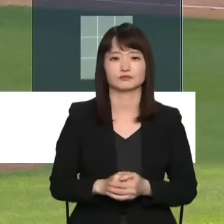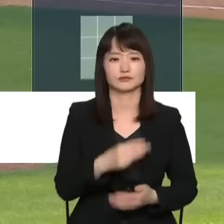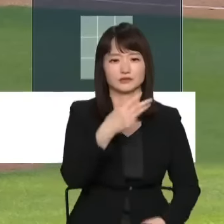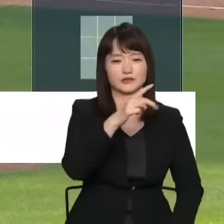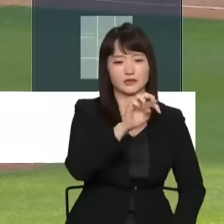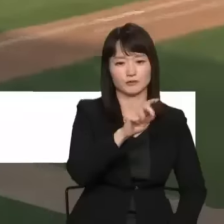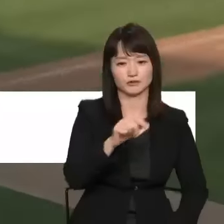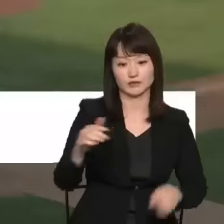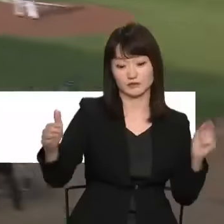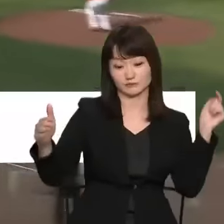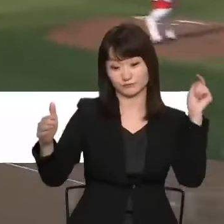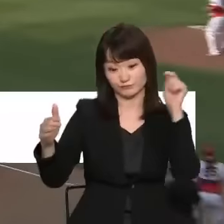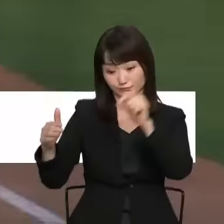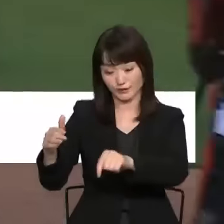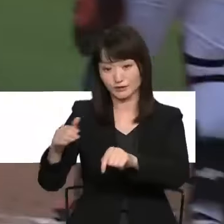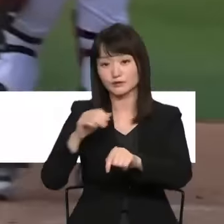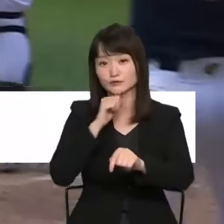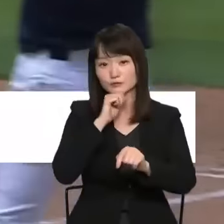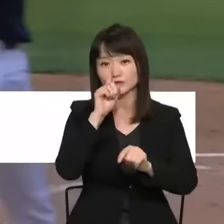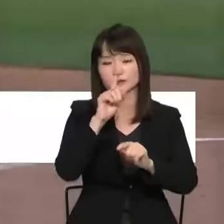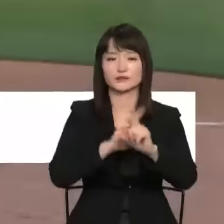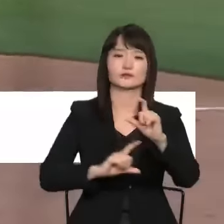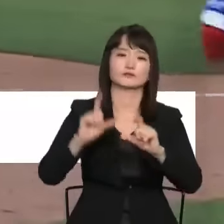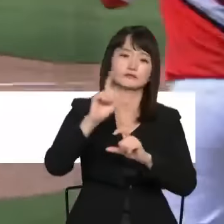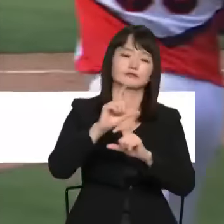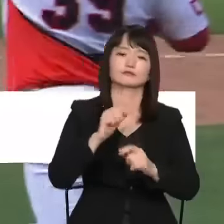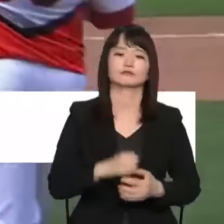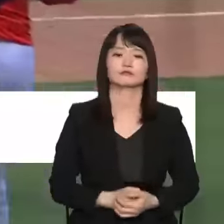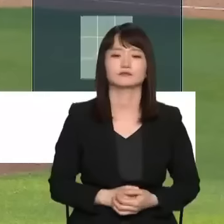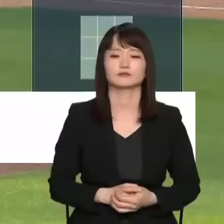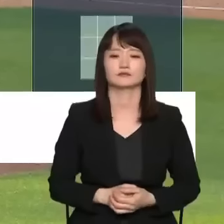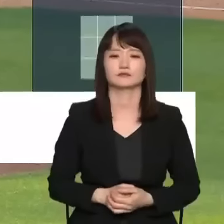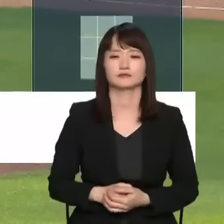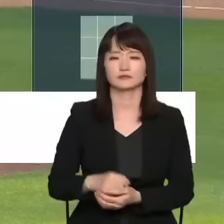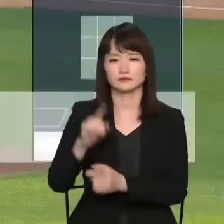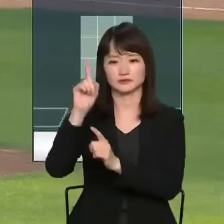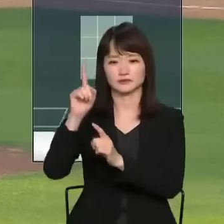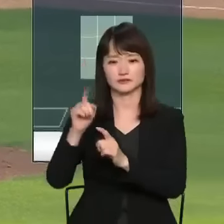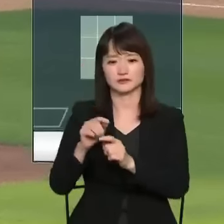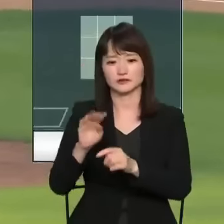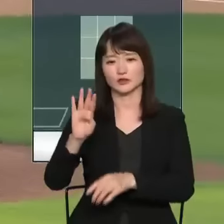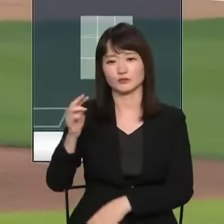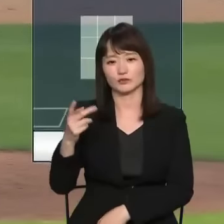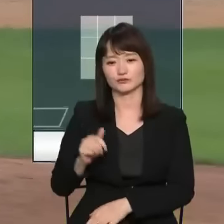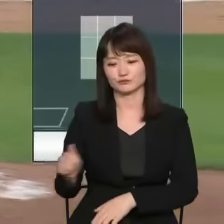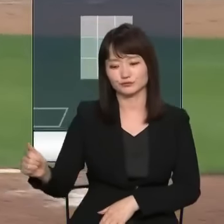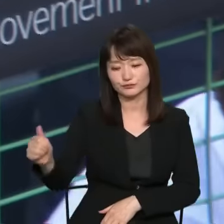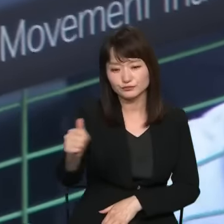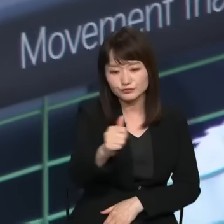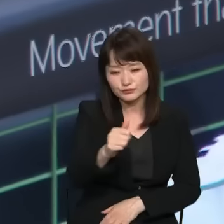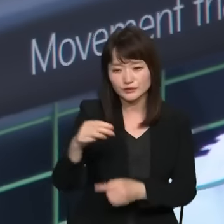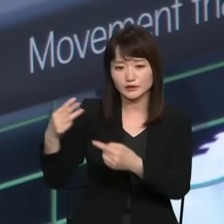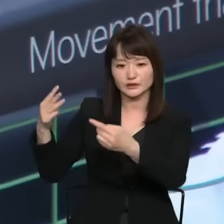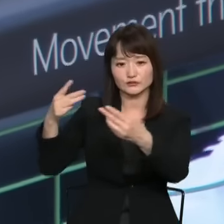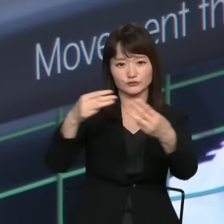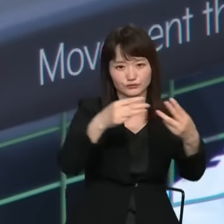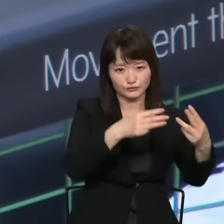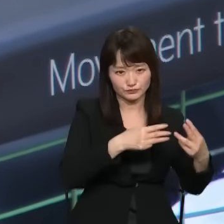다시 적시타를 때려 1점을 보탰습니다. 이어 이규찬이 볼넷으로 출루하며 1사 만루의 기회를